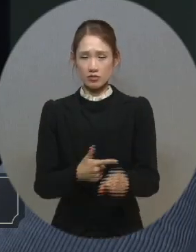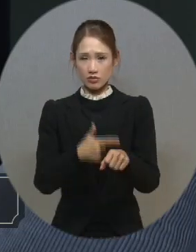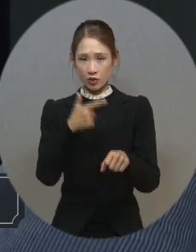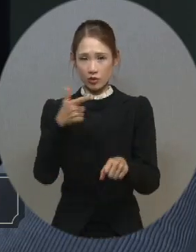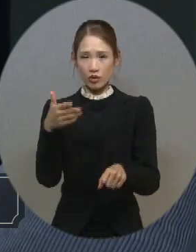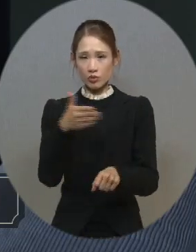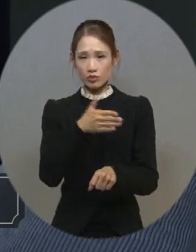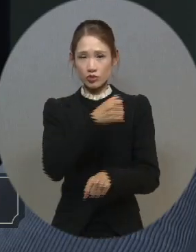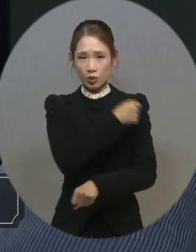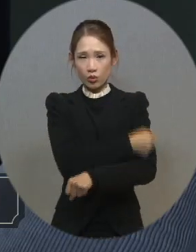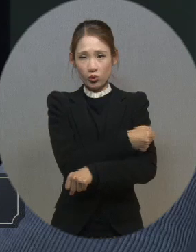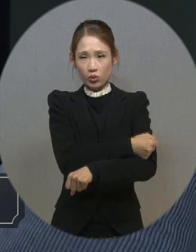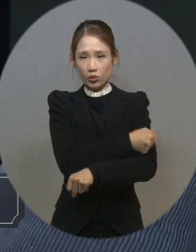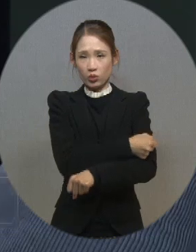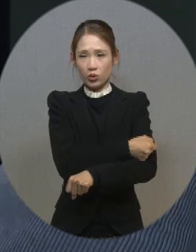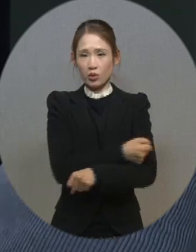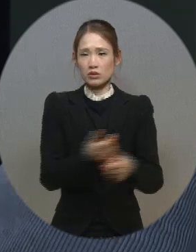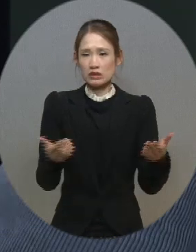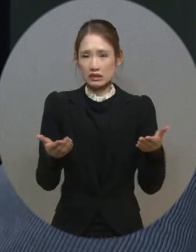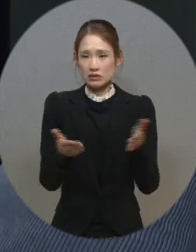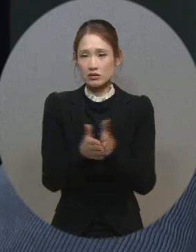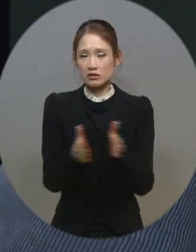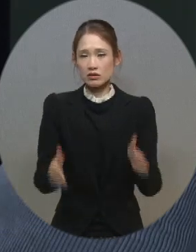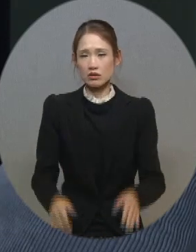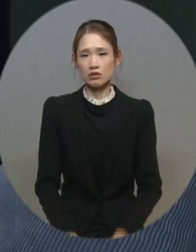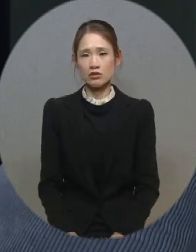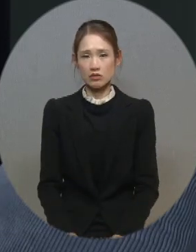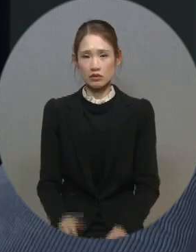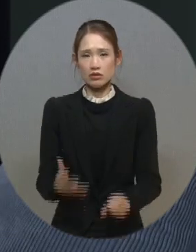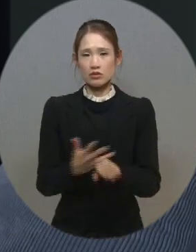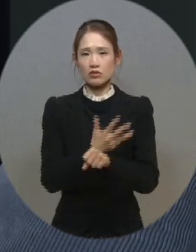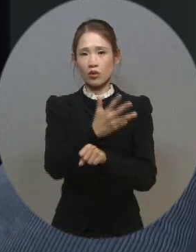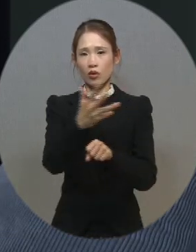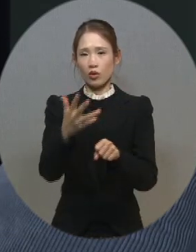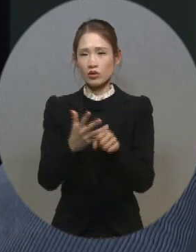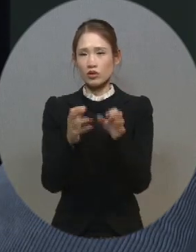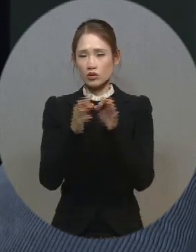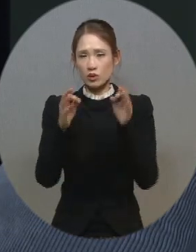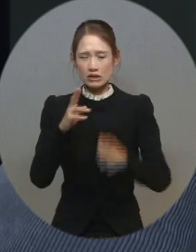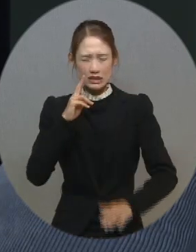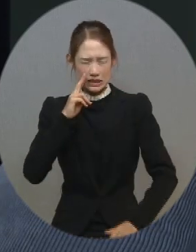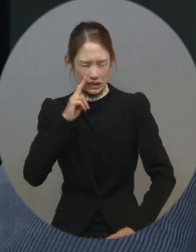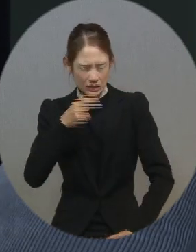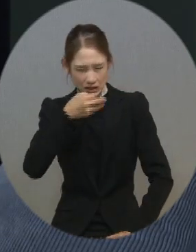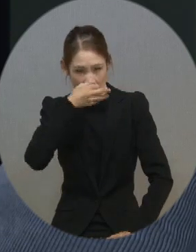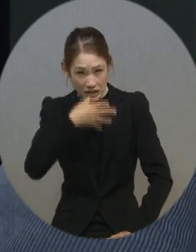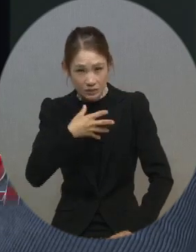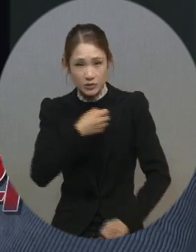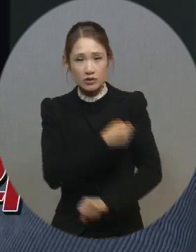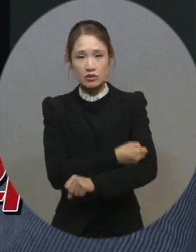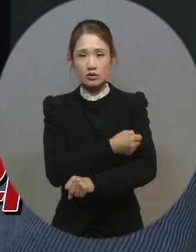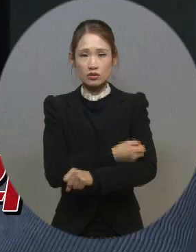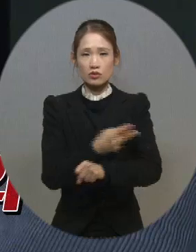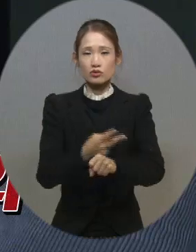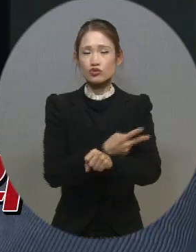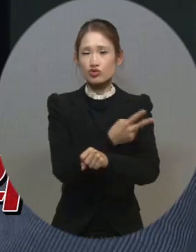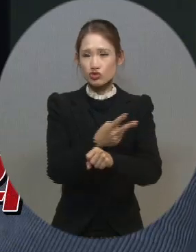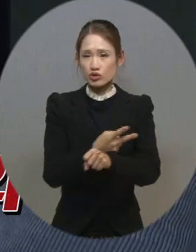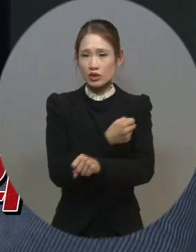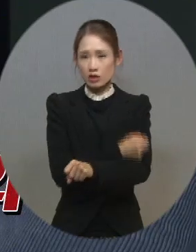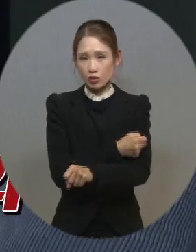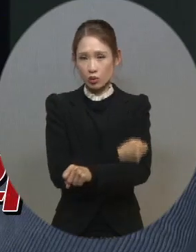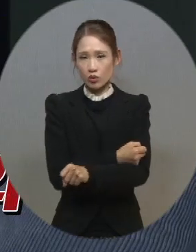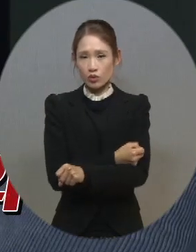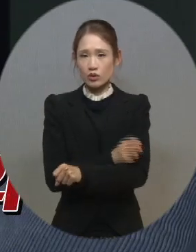6시부터 이제 노동이 시작되는데 6시 기상에서 8시간 동안 중노동을 하는데 이제 2시간 노동하고